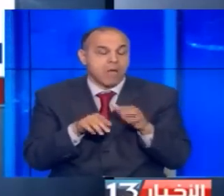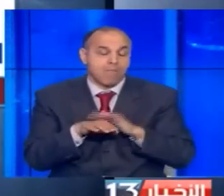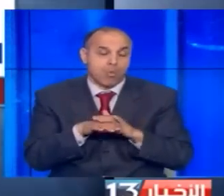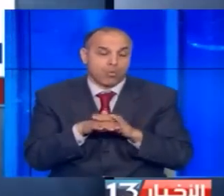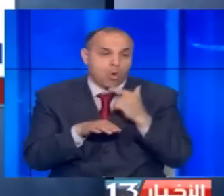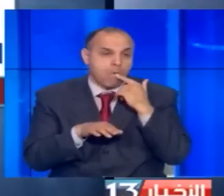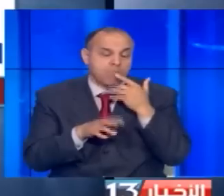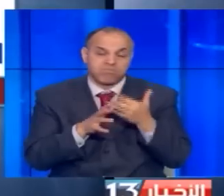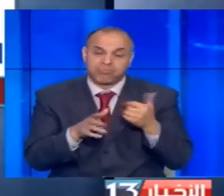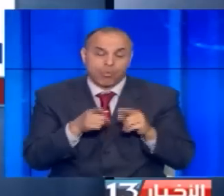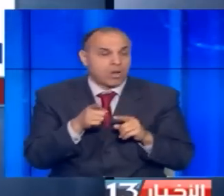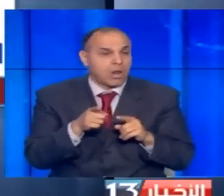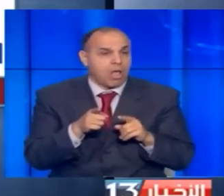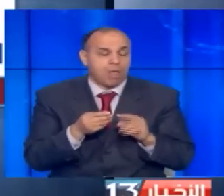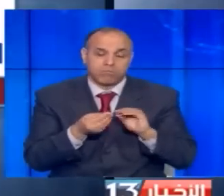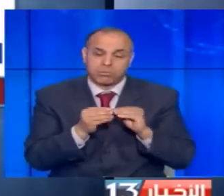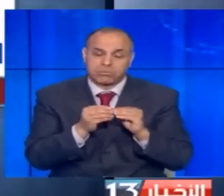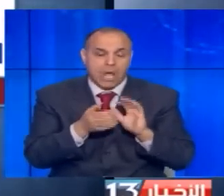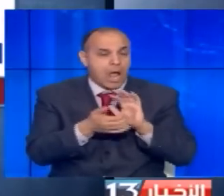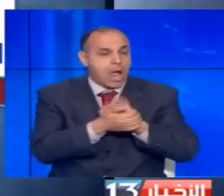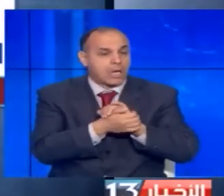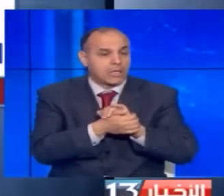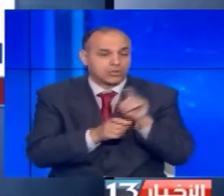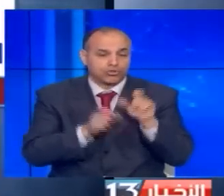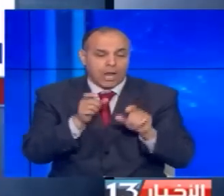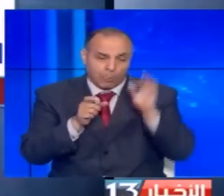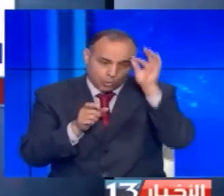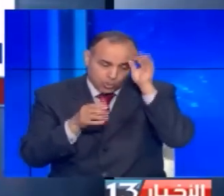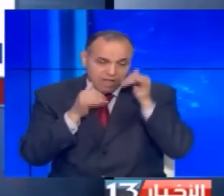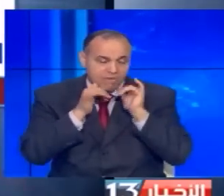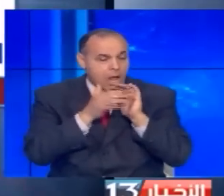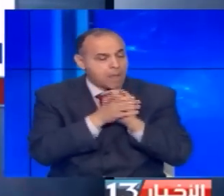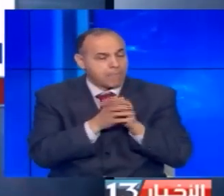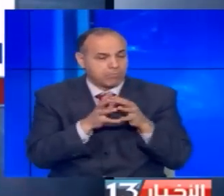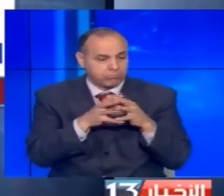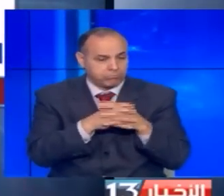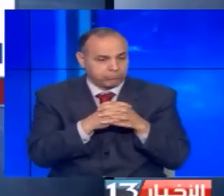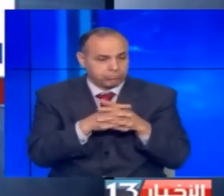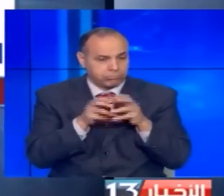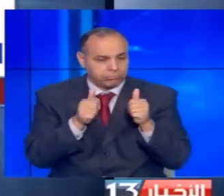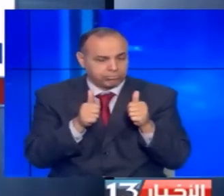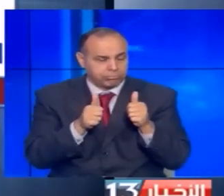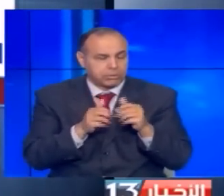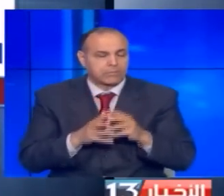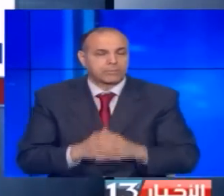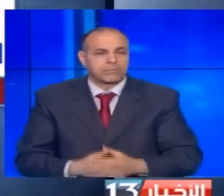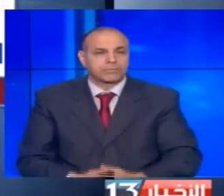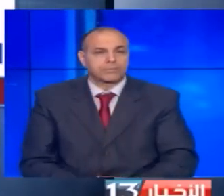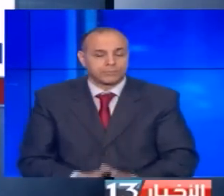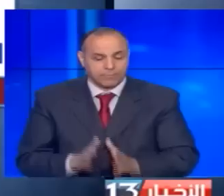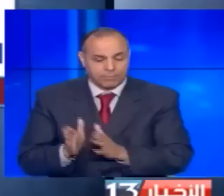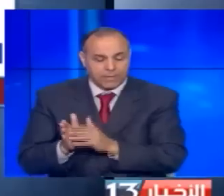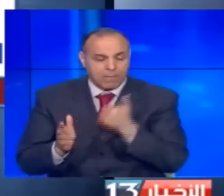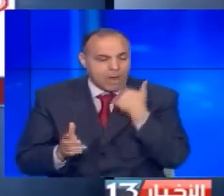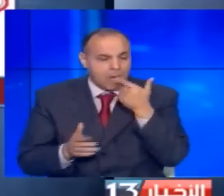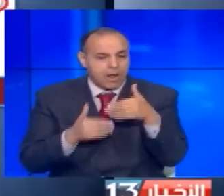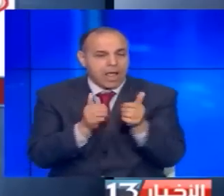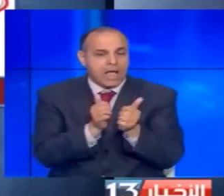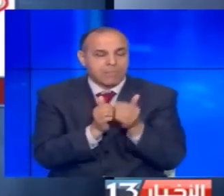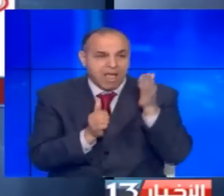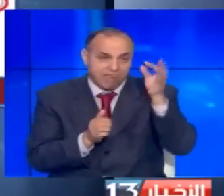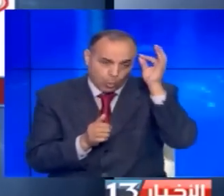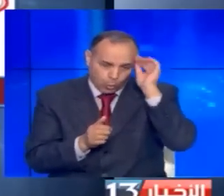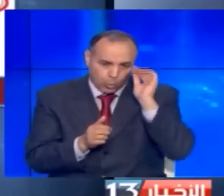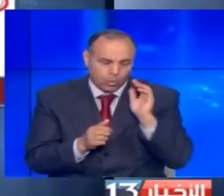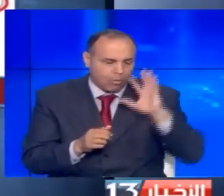الوقائع المعزولة لن تزيد العلاقة بين الشعبين التونسي والإيفواري إلا متانة ورسوخا. كما عبر حزب أفاق